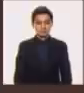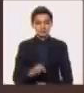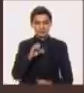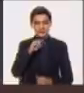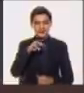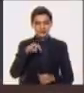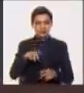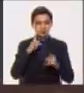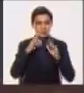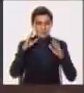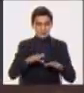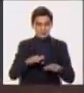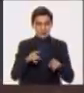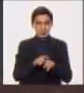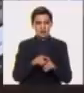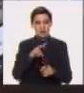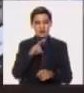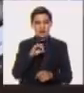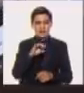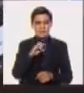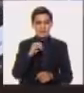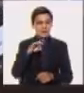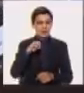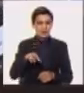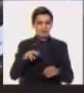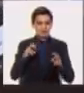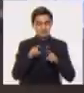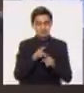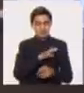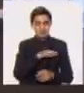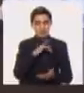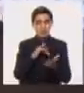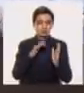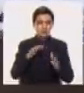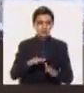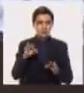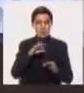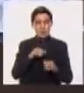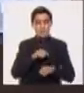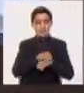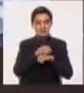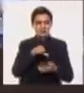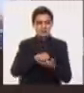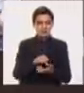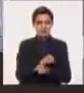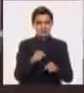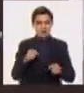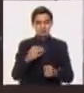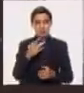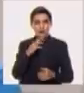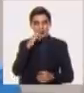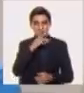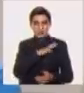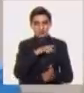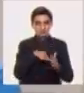Сенат мәжілістен гөрі либерал боп шықты. Митингтер қаланың қақ ортасында өту керек деген сенат заңнан қанша қате